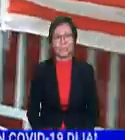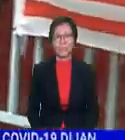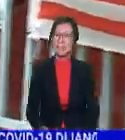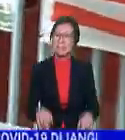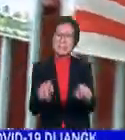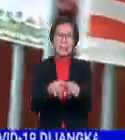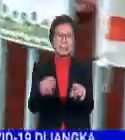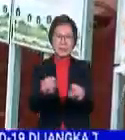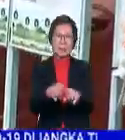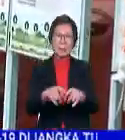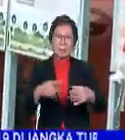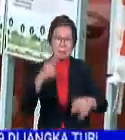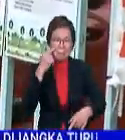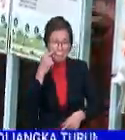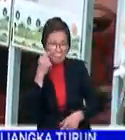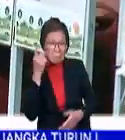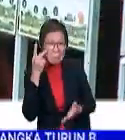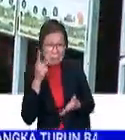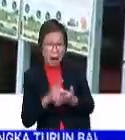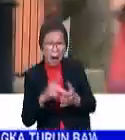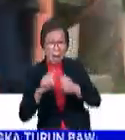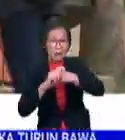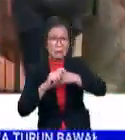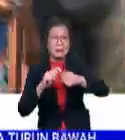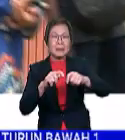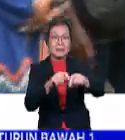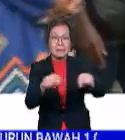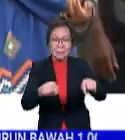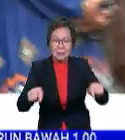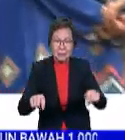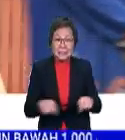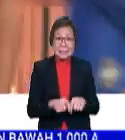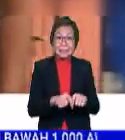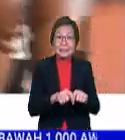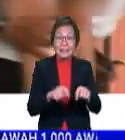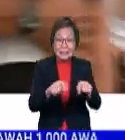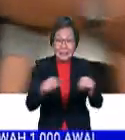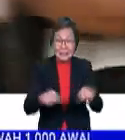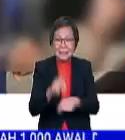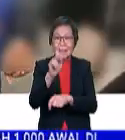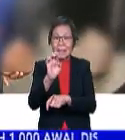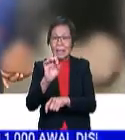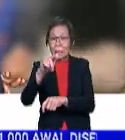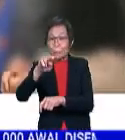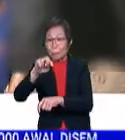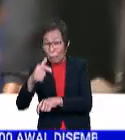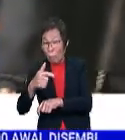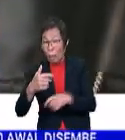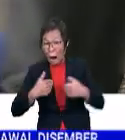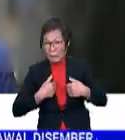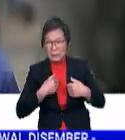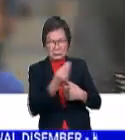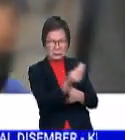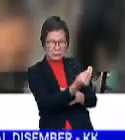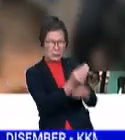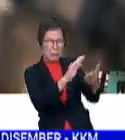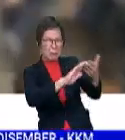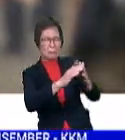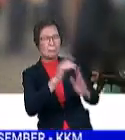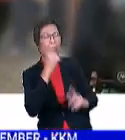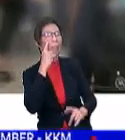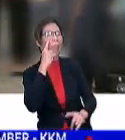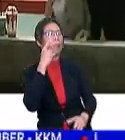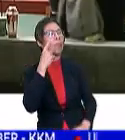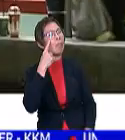Perkara sama turut dikesan di Taman Tasik Metropolitan Kepong. Tinjauan mendapati ada segelintir masyarakat leka